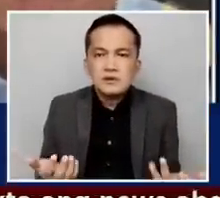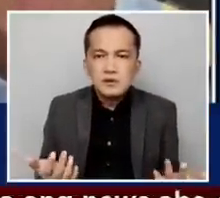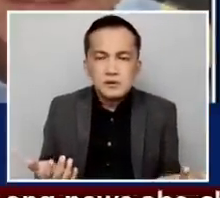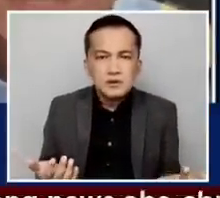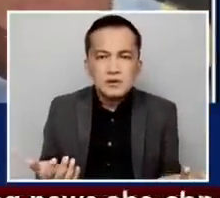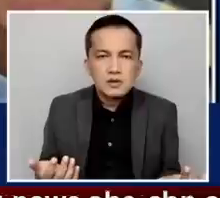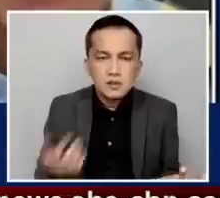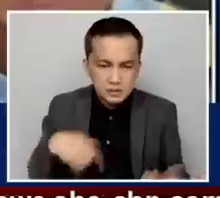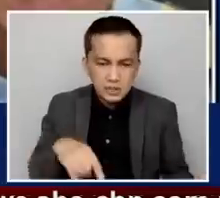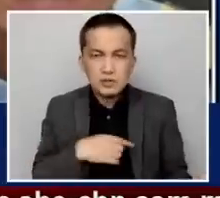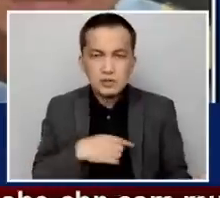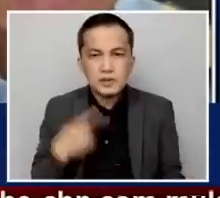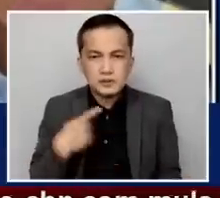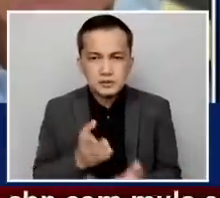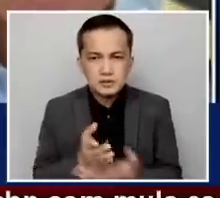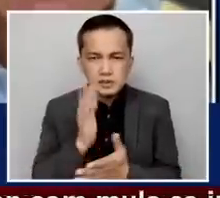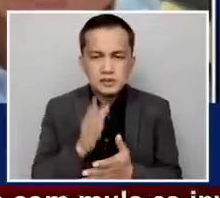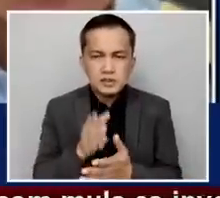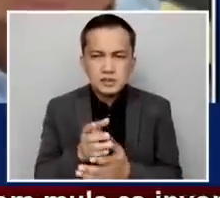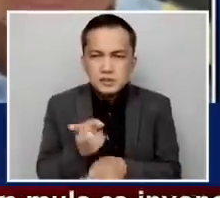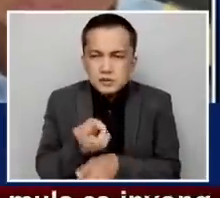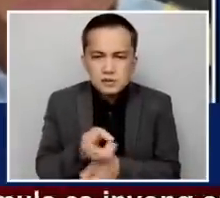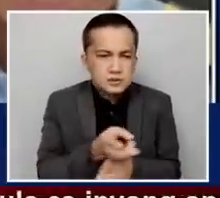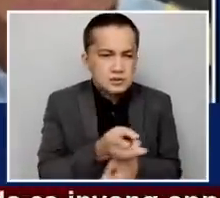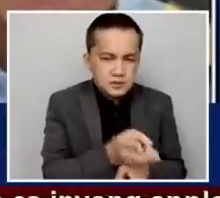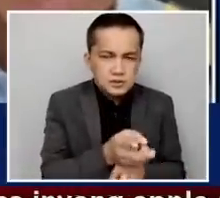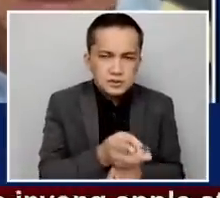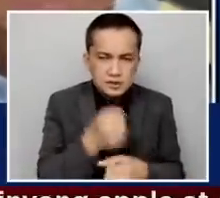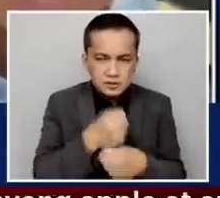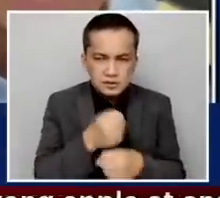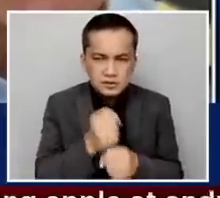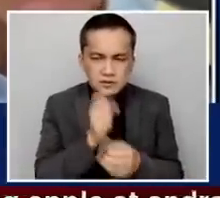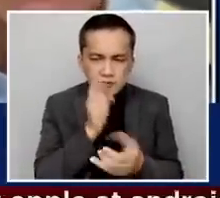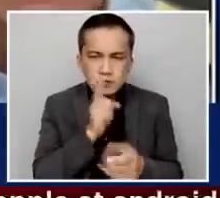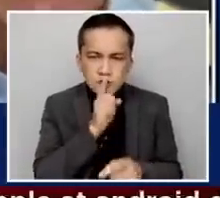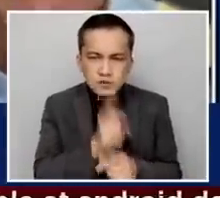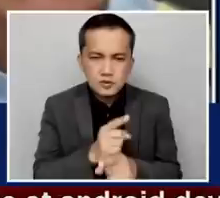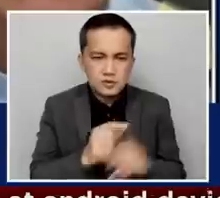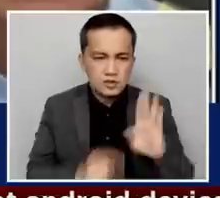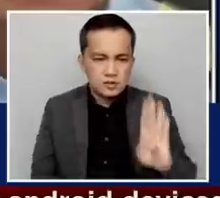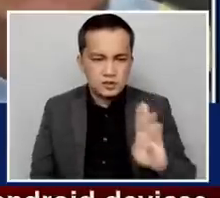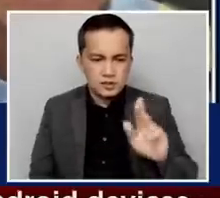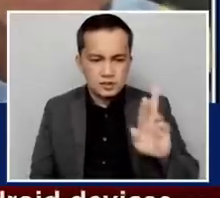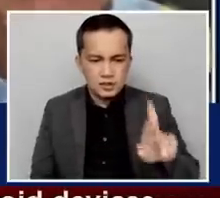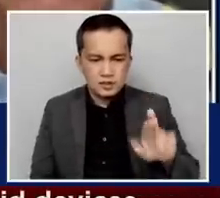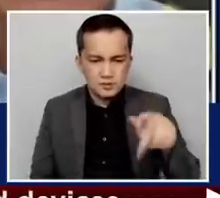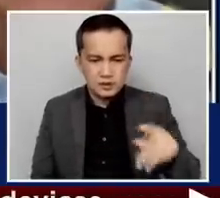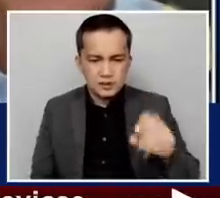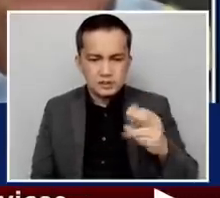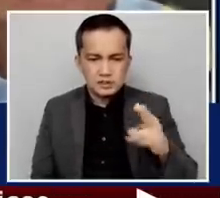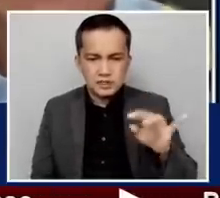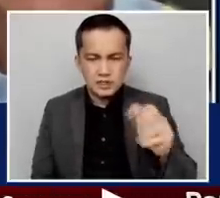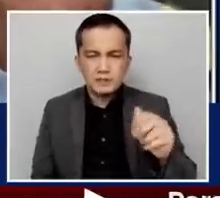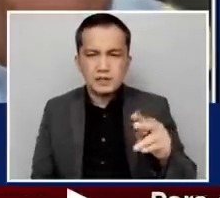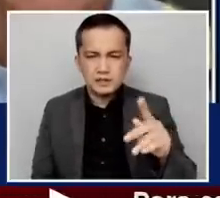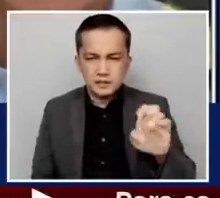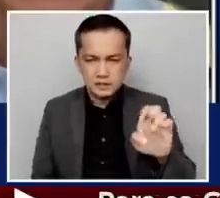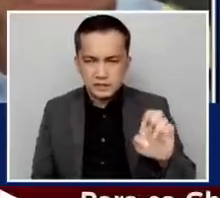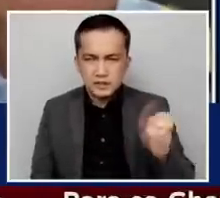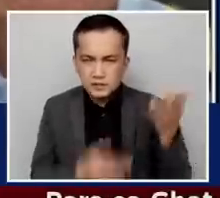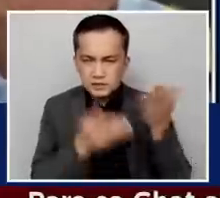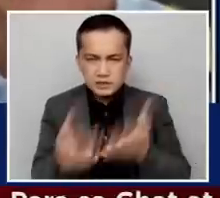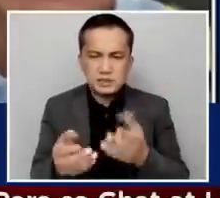tayo po ay may karapatan na patrolyahan ito at siguraduhin na ang BRP Sierra Madre ay makakapaghatid po tayo ng pagkain